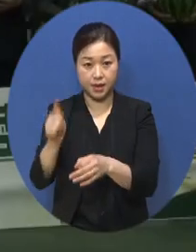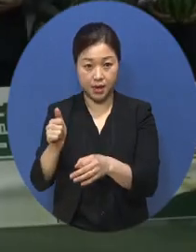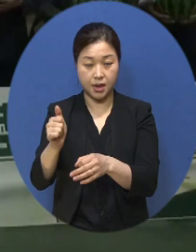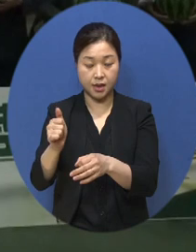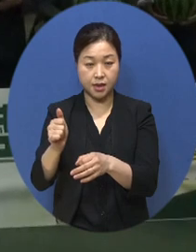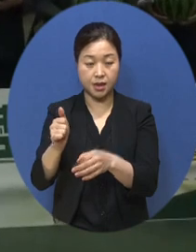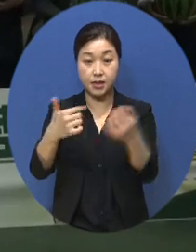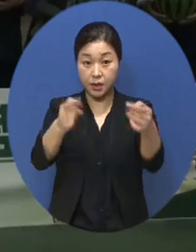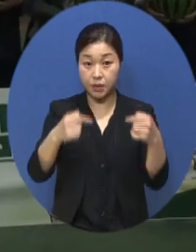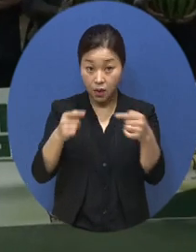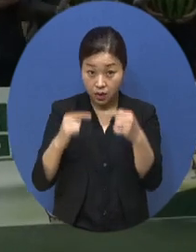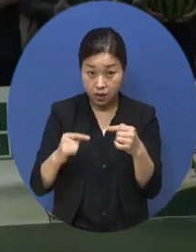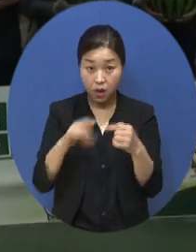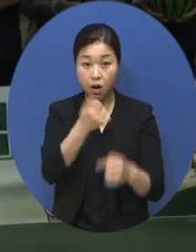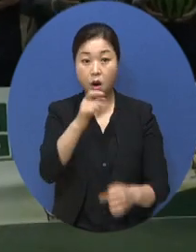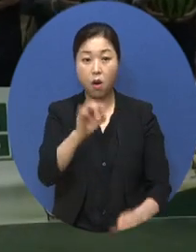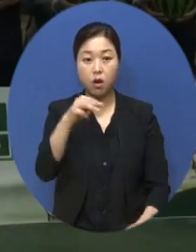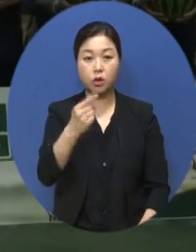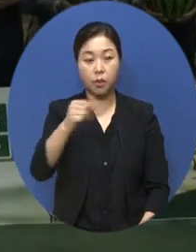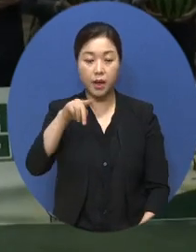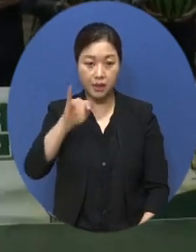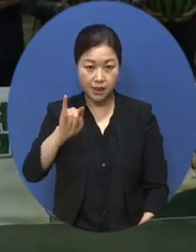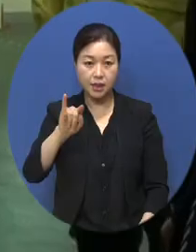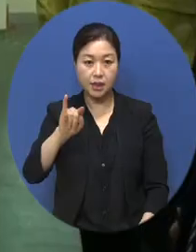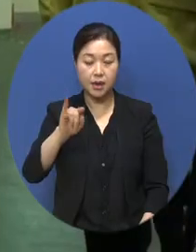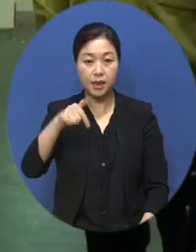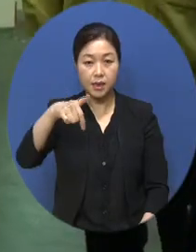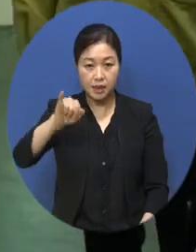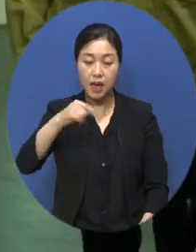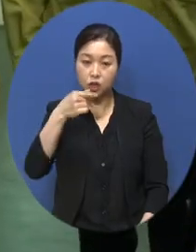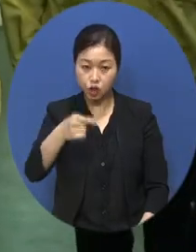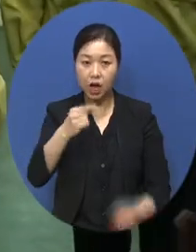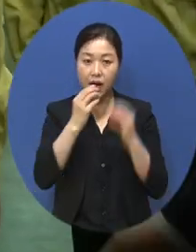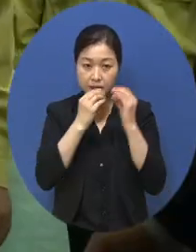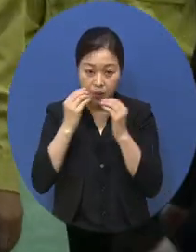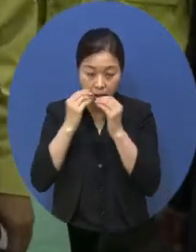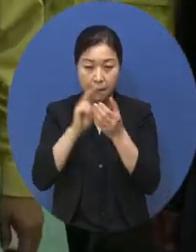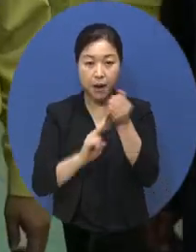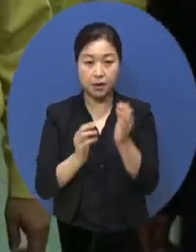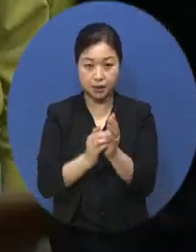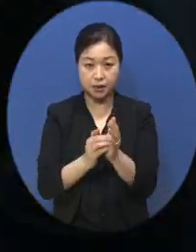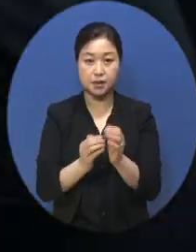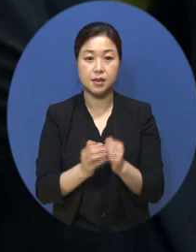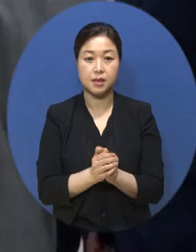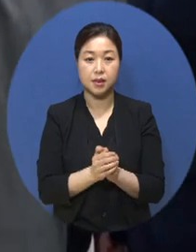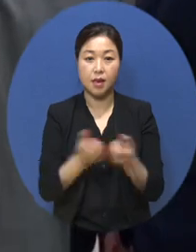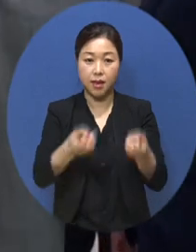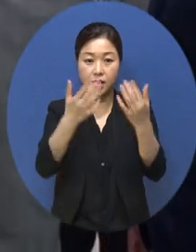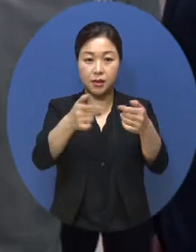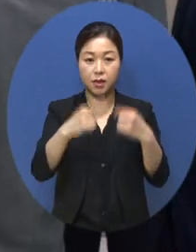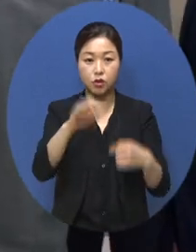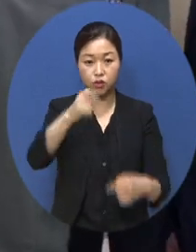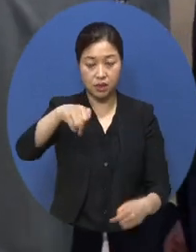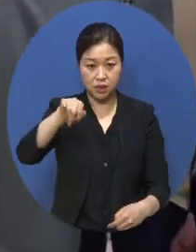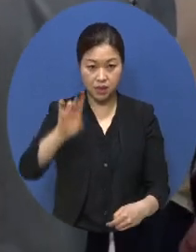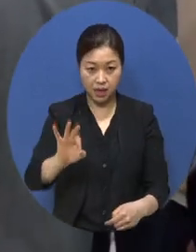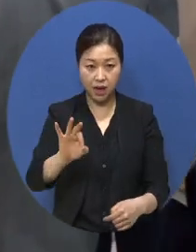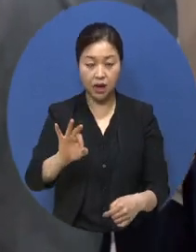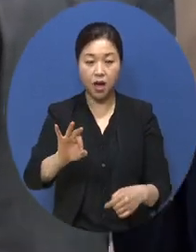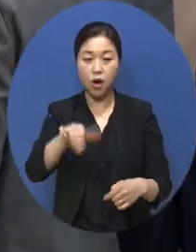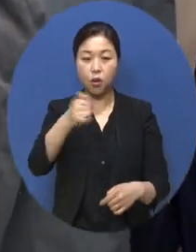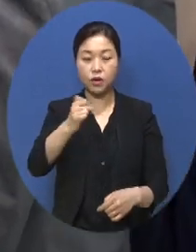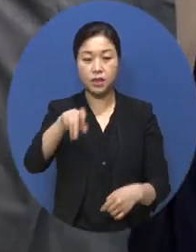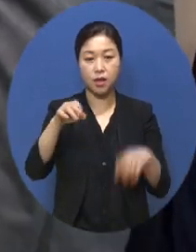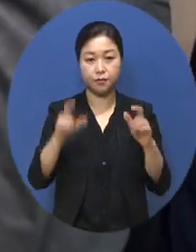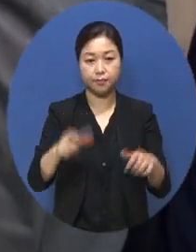가운데 황토백이 쥐수박을 첫 출하했습니다. 이날 행사에 참석한 유기상 고창군수는 2021